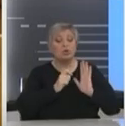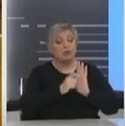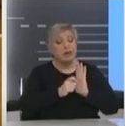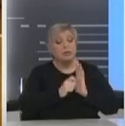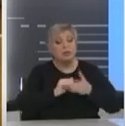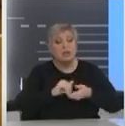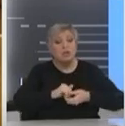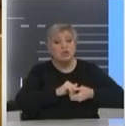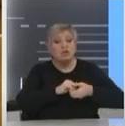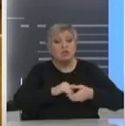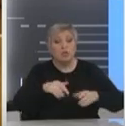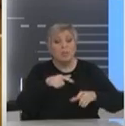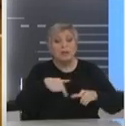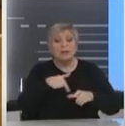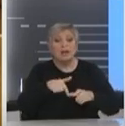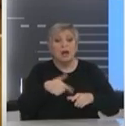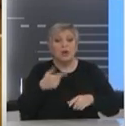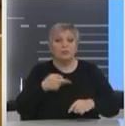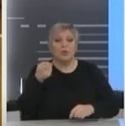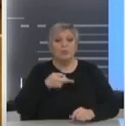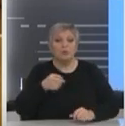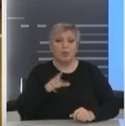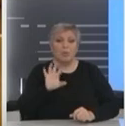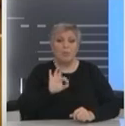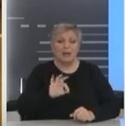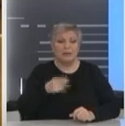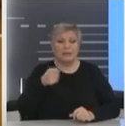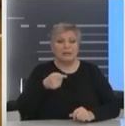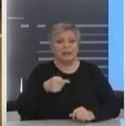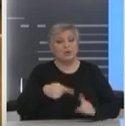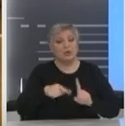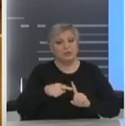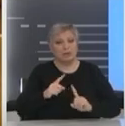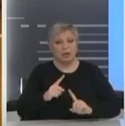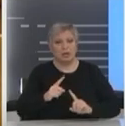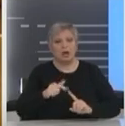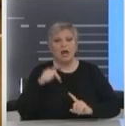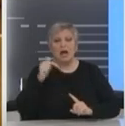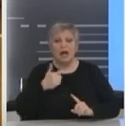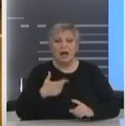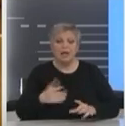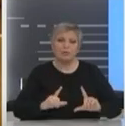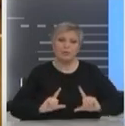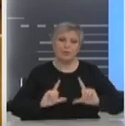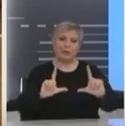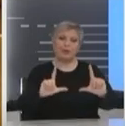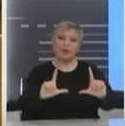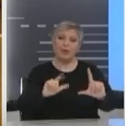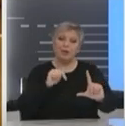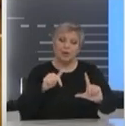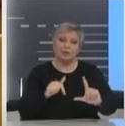πρωτοβάθμια αποτελεί κατάργηση συνολικά του δικαιώματος για την απεργία, και ακόμα τρισχυρότερα το ασύστολο